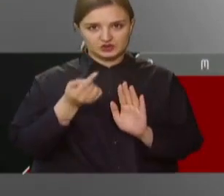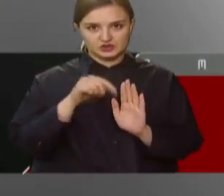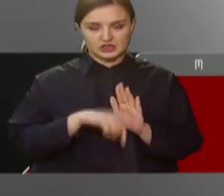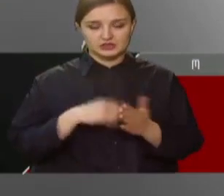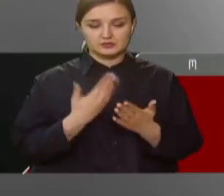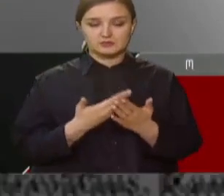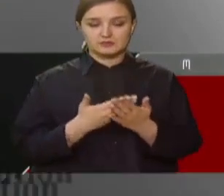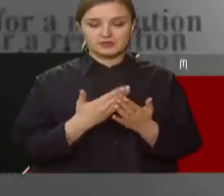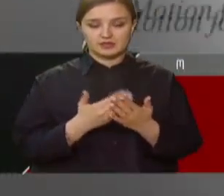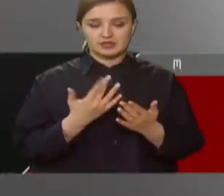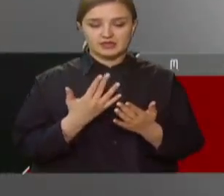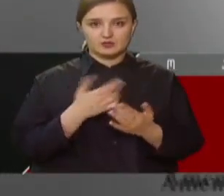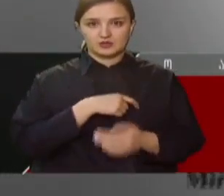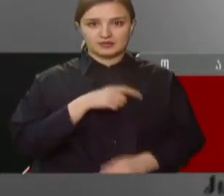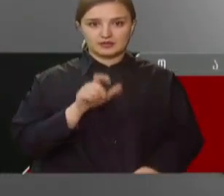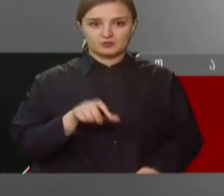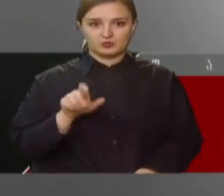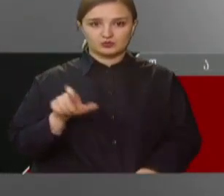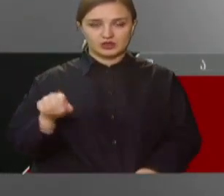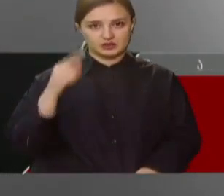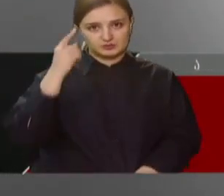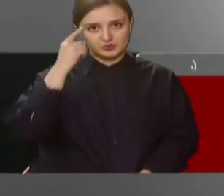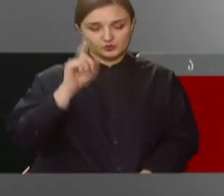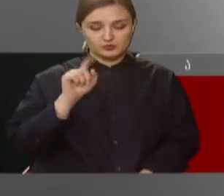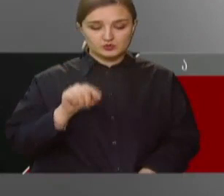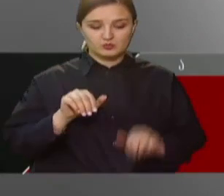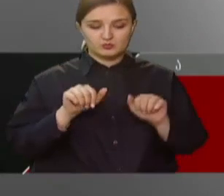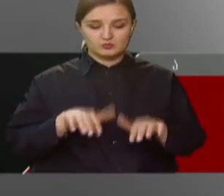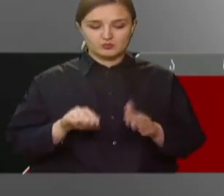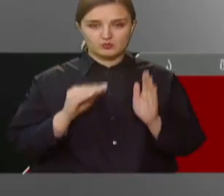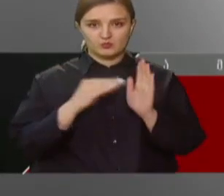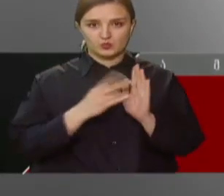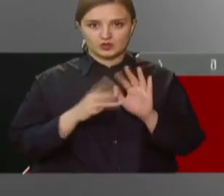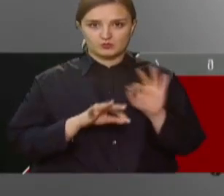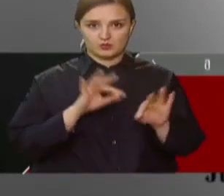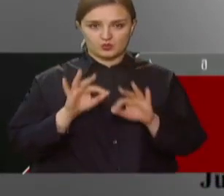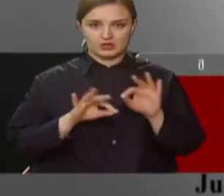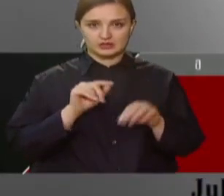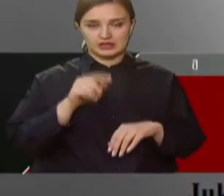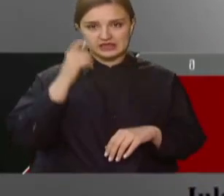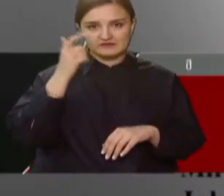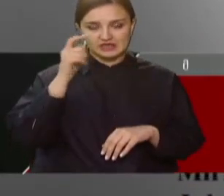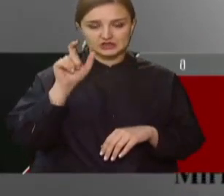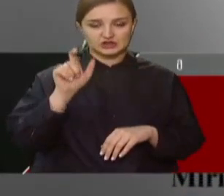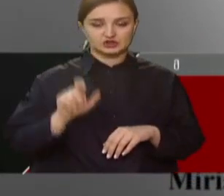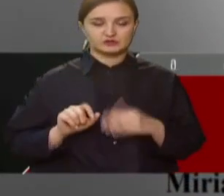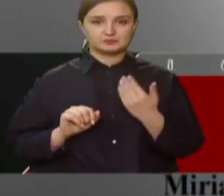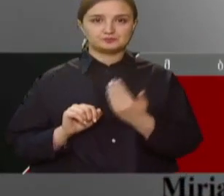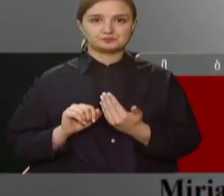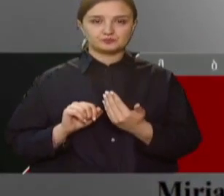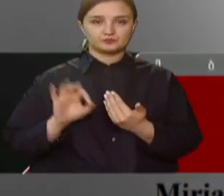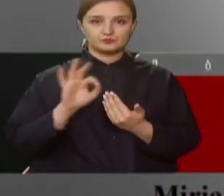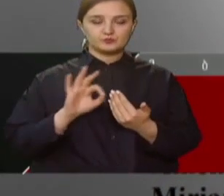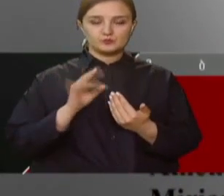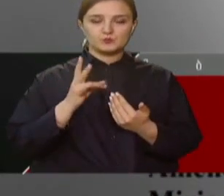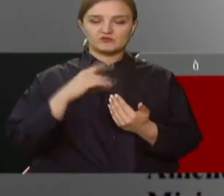Magalite, ramodeni mai deputati, picropsom, rezoluție proiecțiune ceaițeros isrom, pizinam Ivanișului să mi s-a martit,